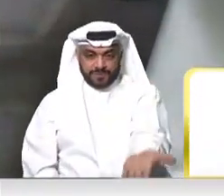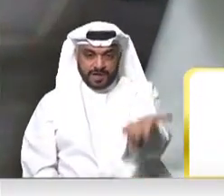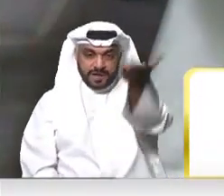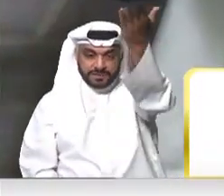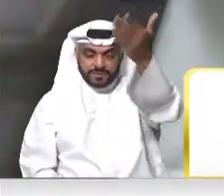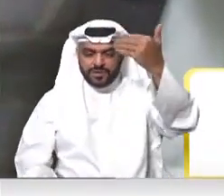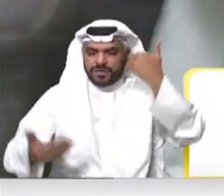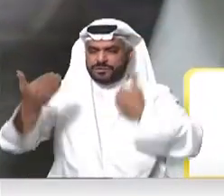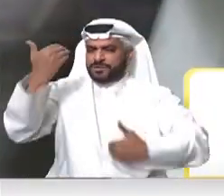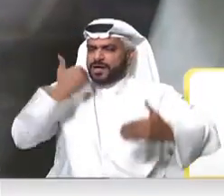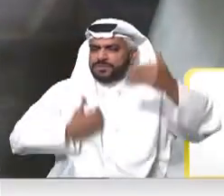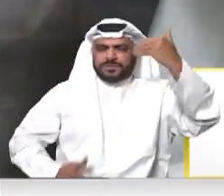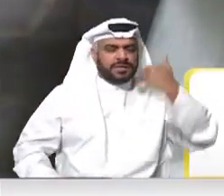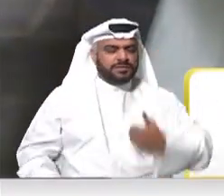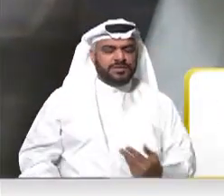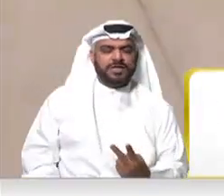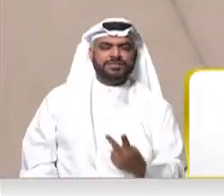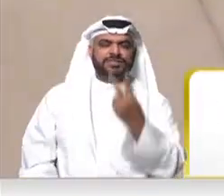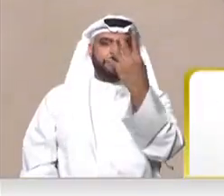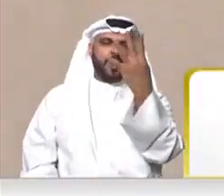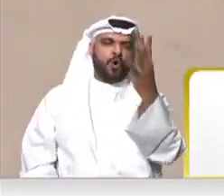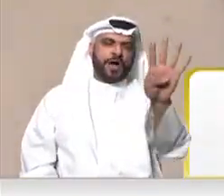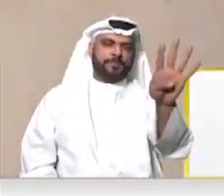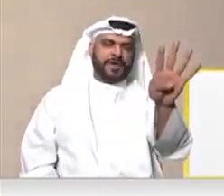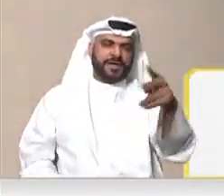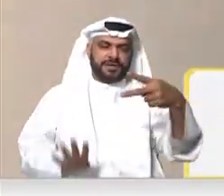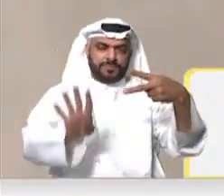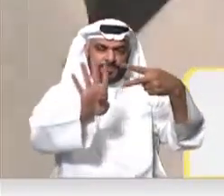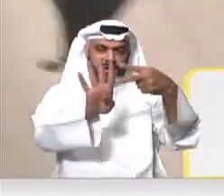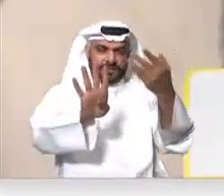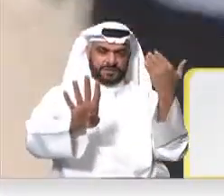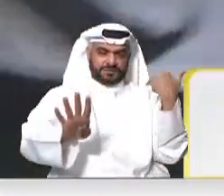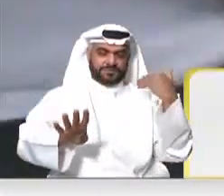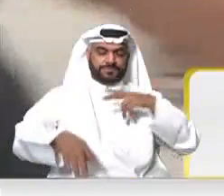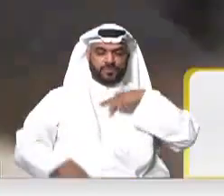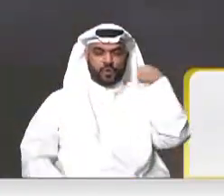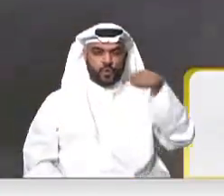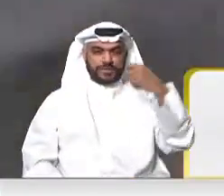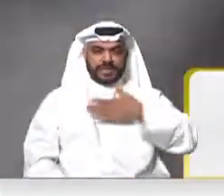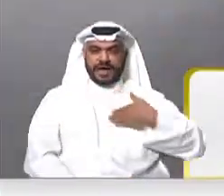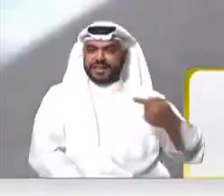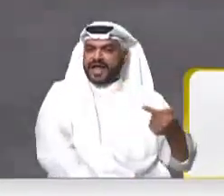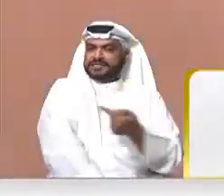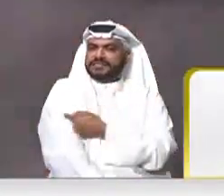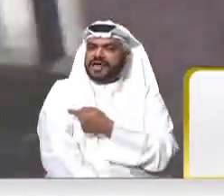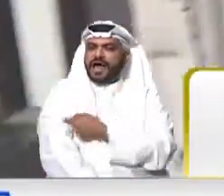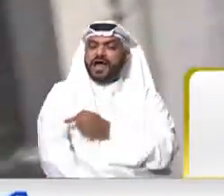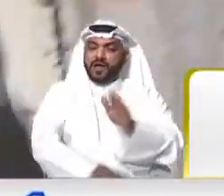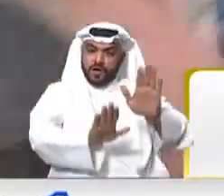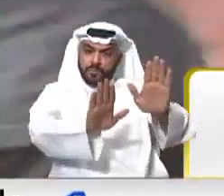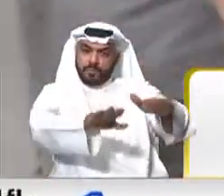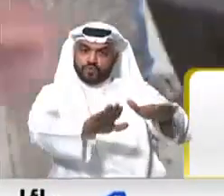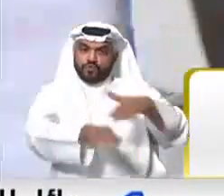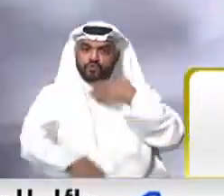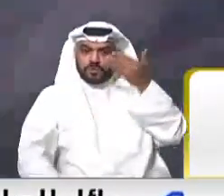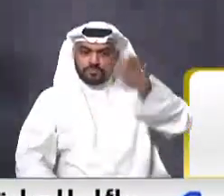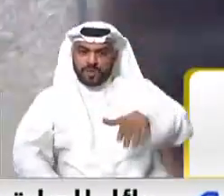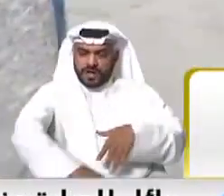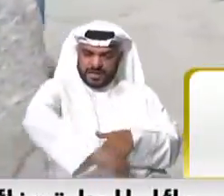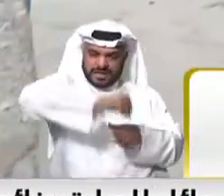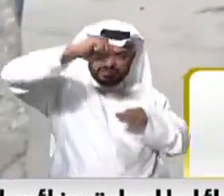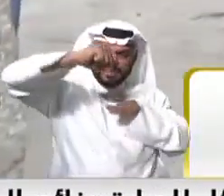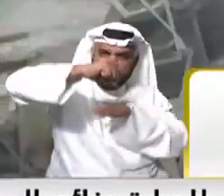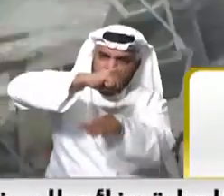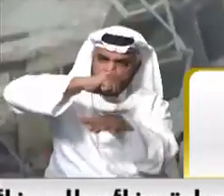47 آخرون خلال الساعات الماضية. كما وأعلنت وزارة الصحة أنه لا يزال عدد من الضحايا تحت الركام